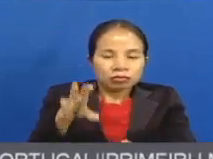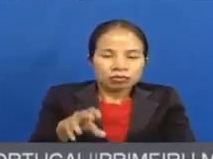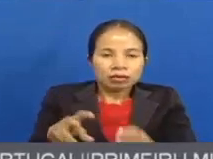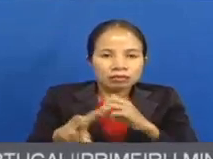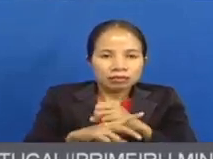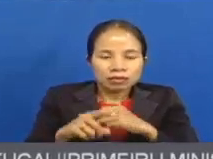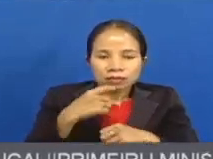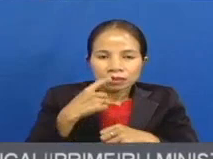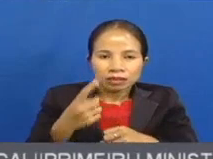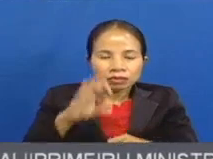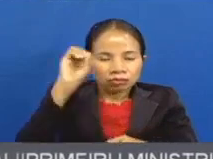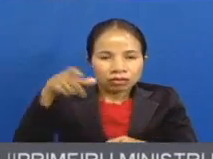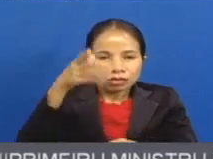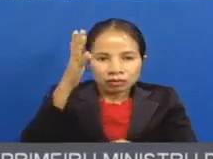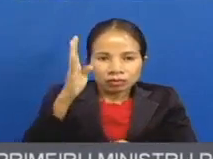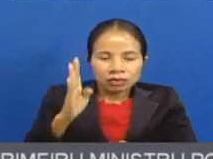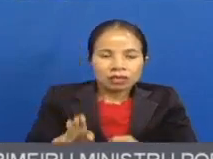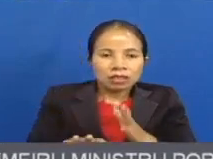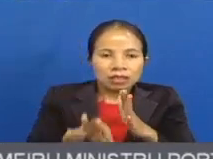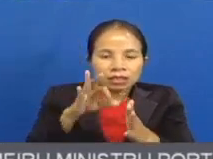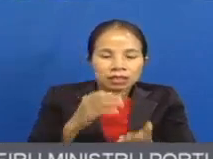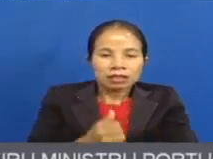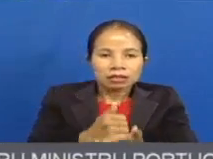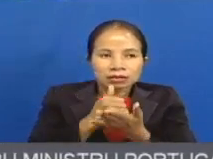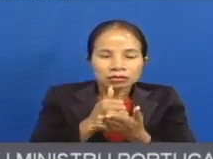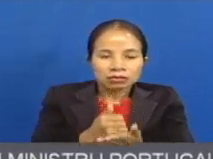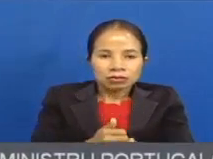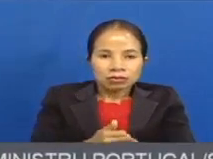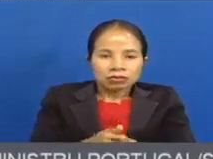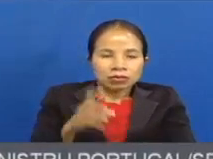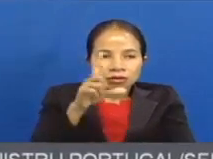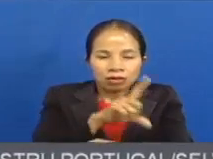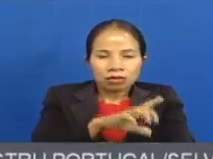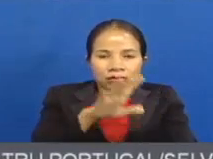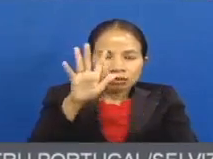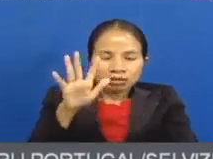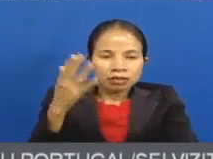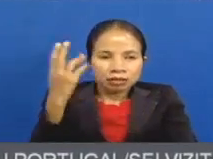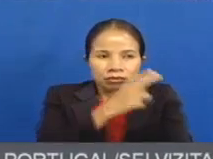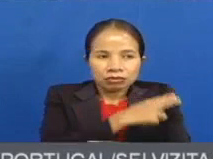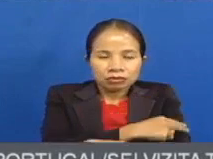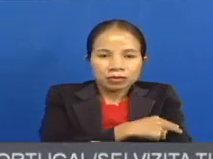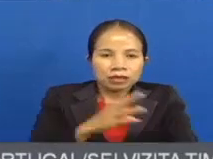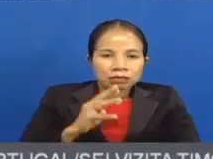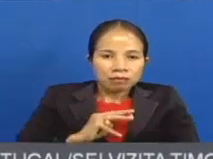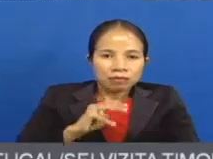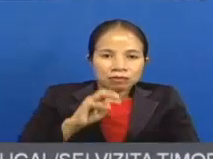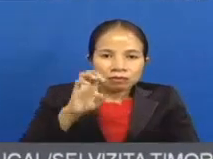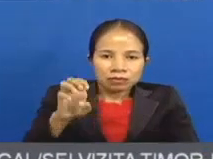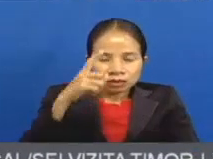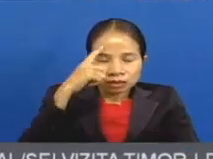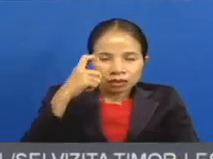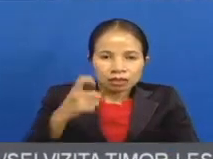ne hatutan, hograsa maromak nia konsegi hetanduni tratamento intensivo durante loron lima iha hospital referal Mobisi.